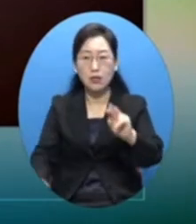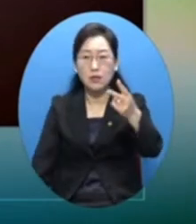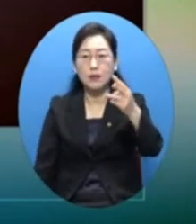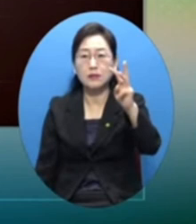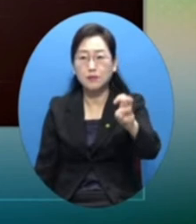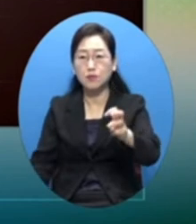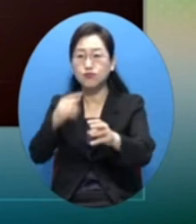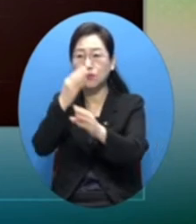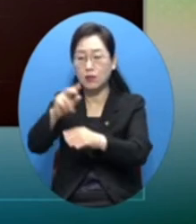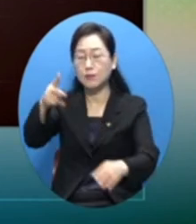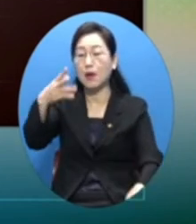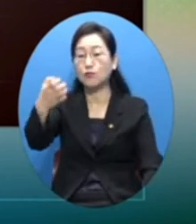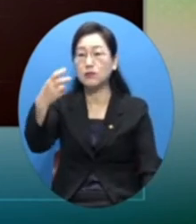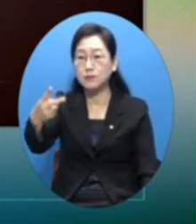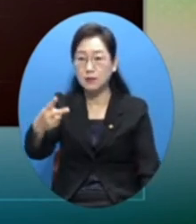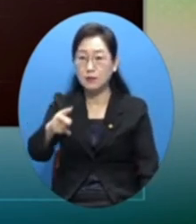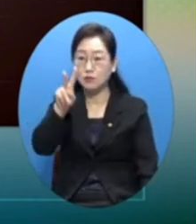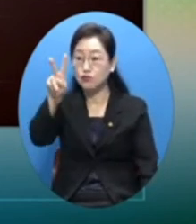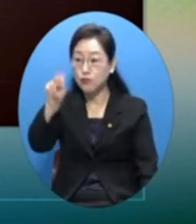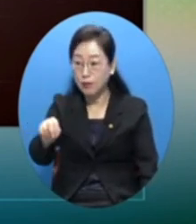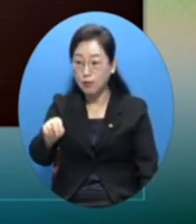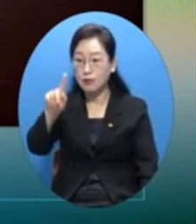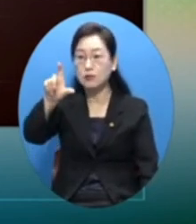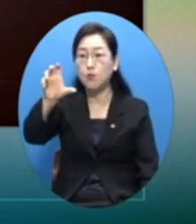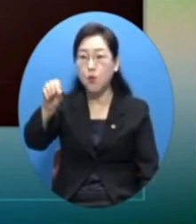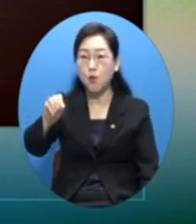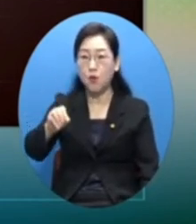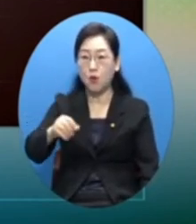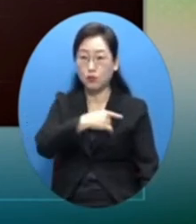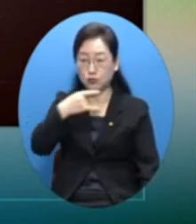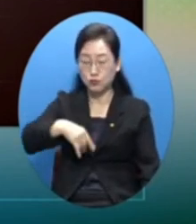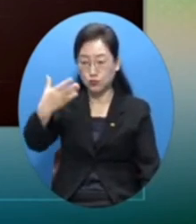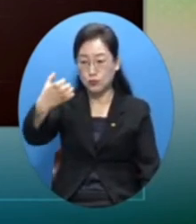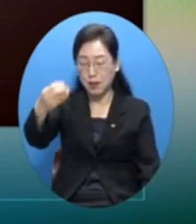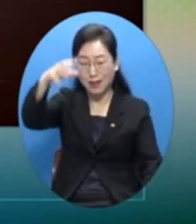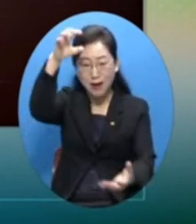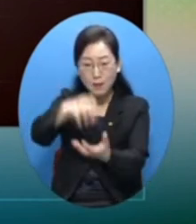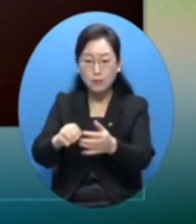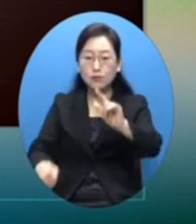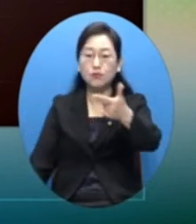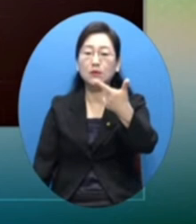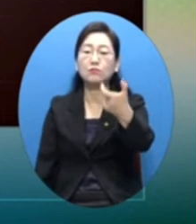유엔군이 15만, 중공군 90만으로 총 660만 명이 이릅니다.